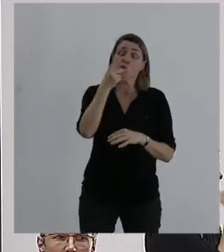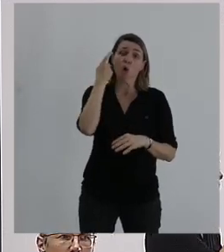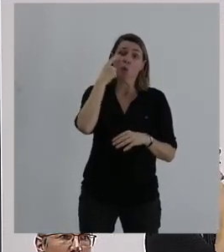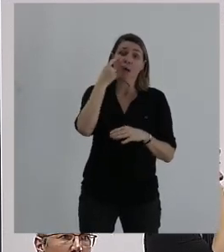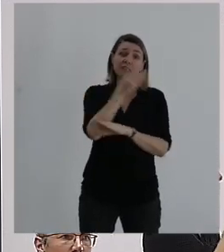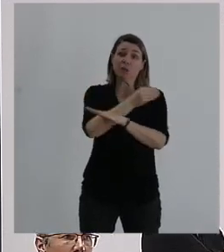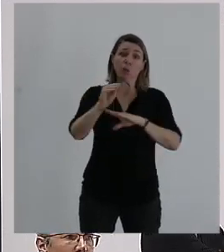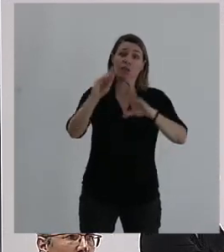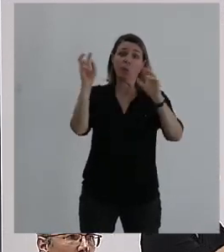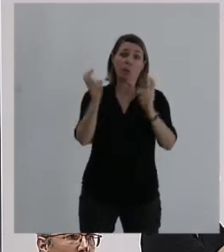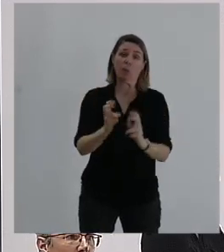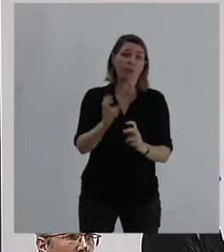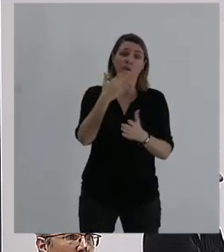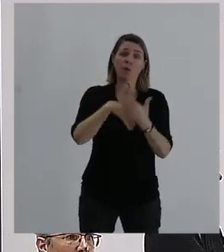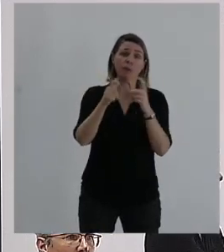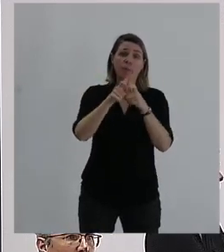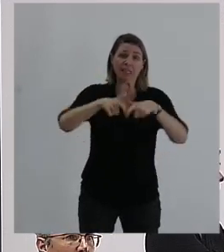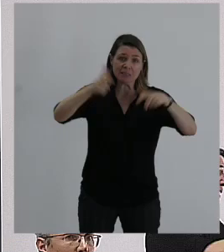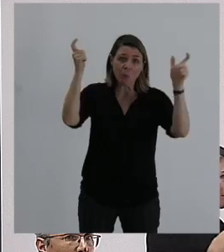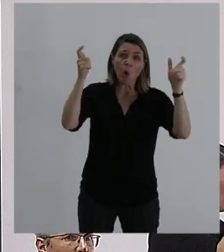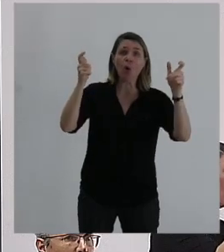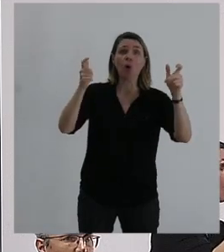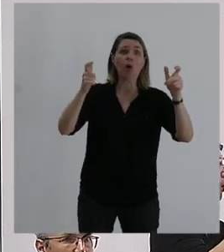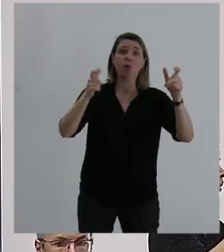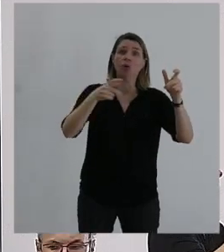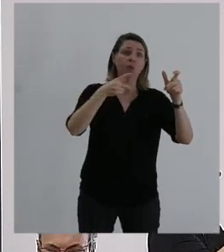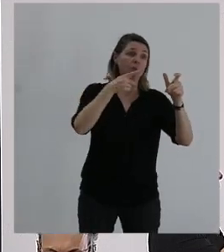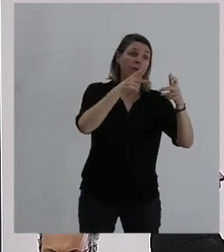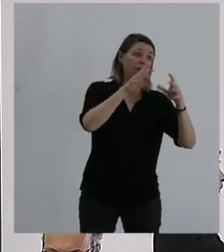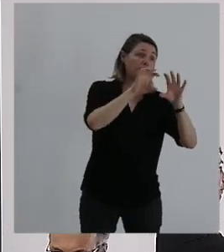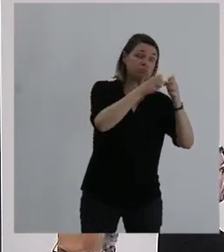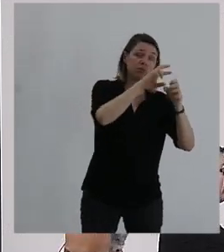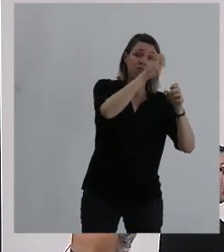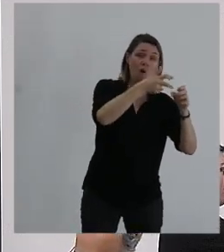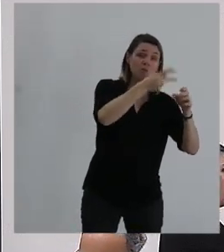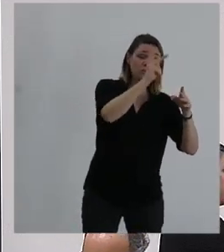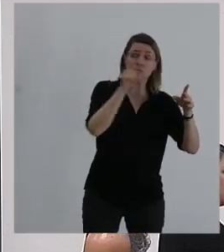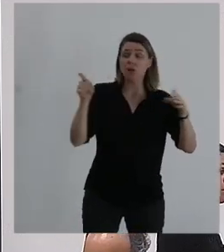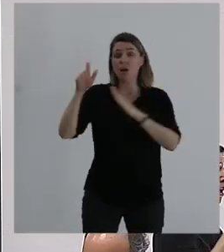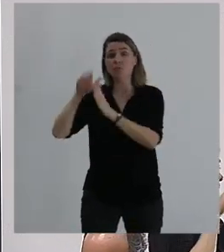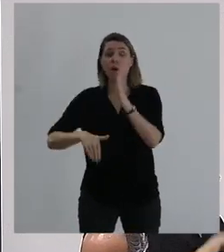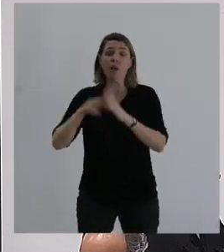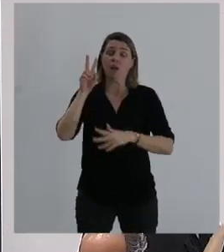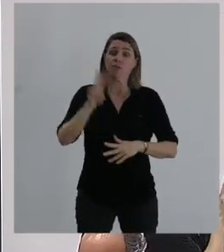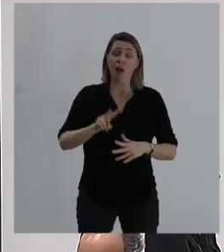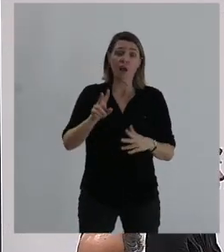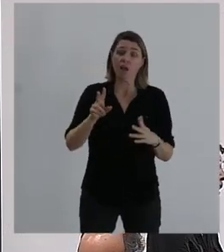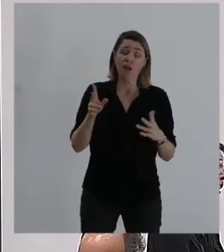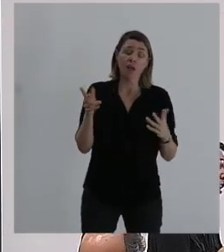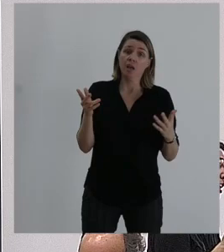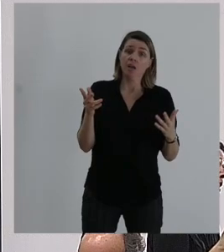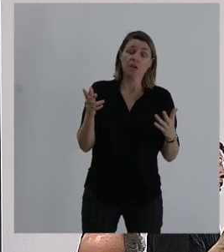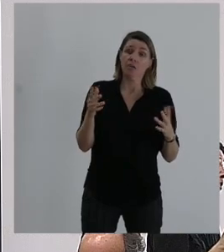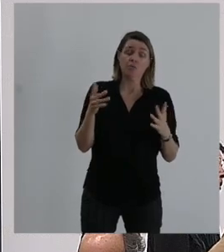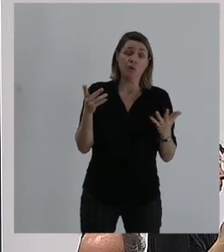en matière de sécurité dans nos bâtiments. Il y a des bâtiments qui sont plus concernés que d'autres, voilà. C'est une question qui n'est pas facile à prendre en